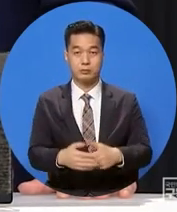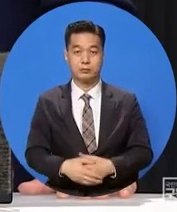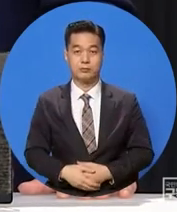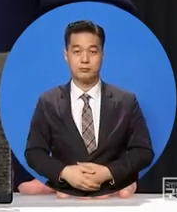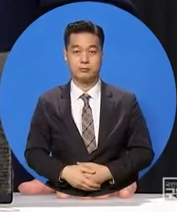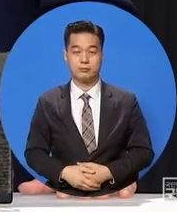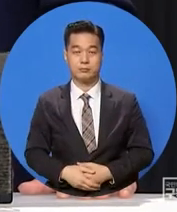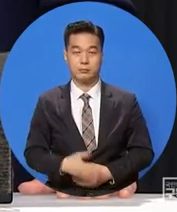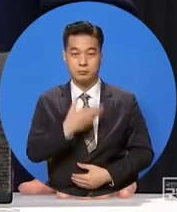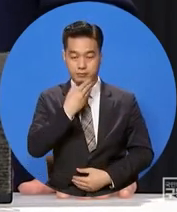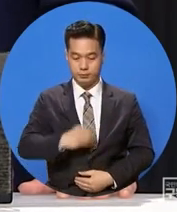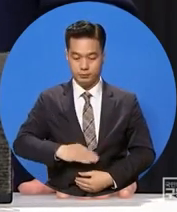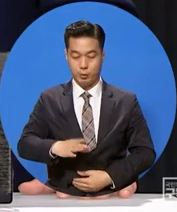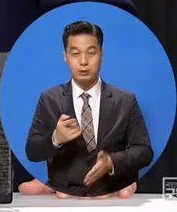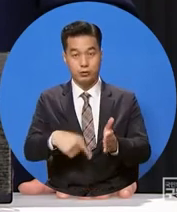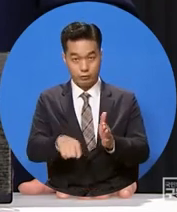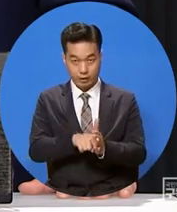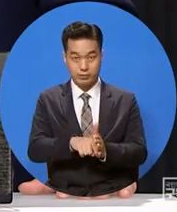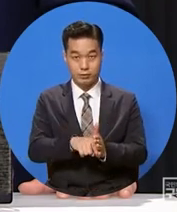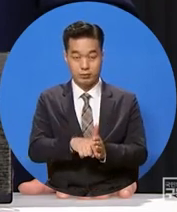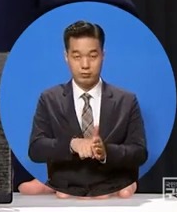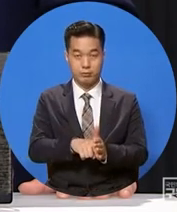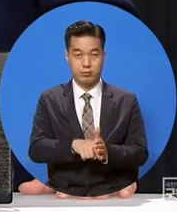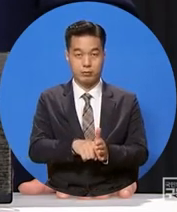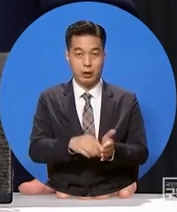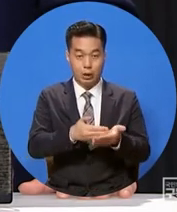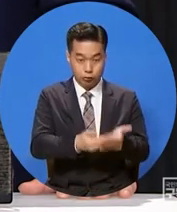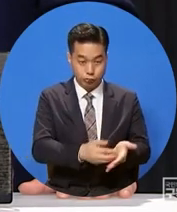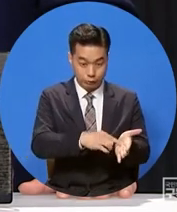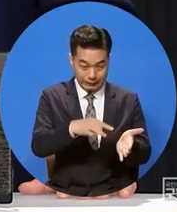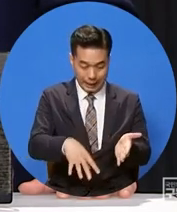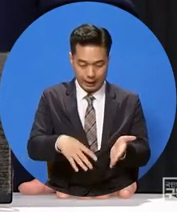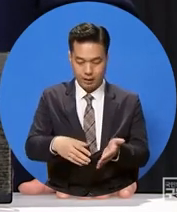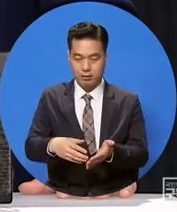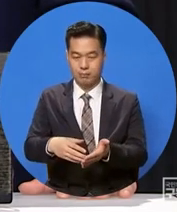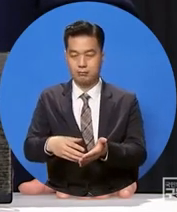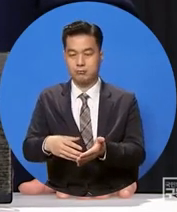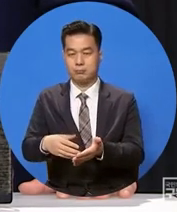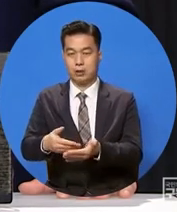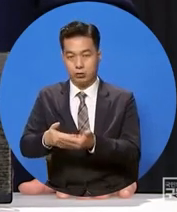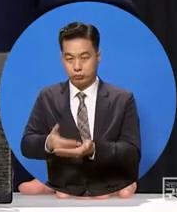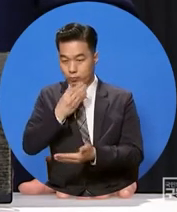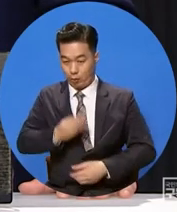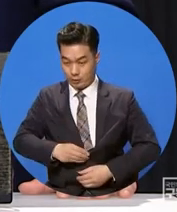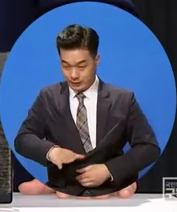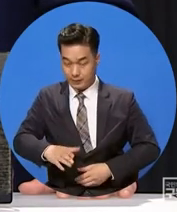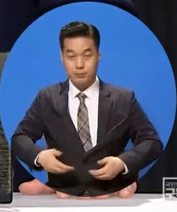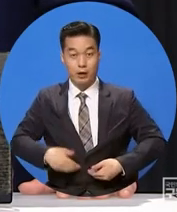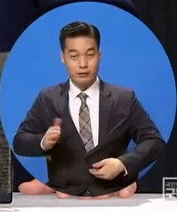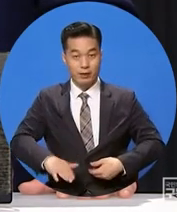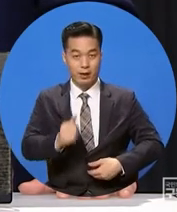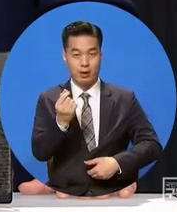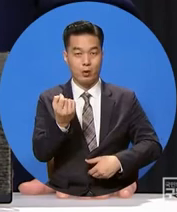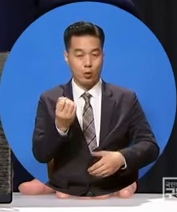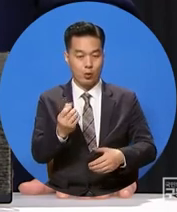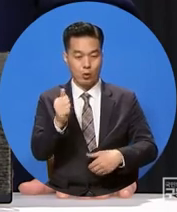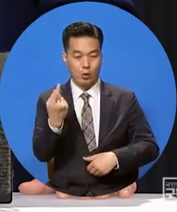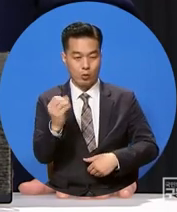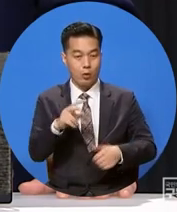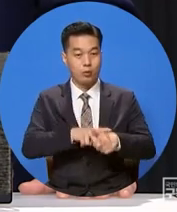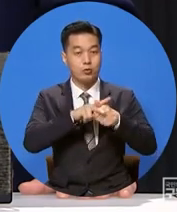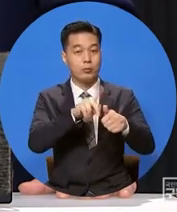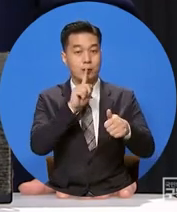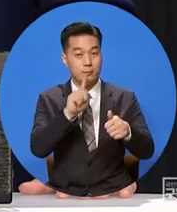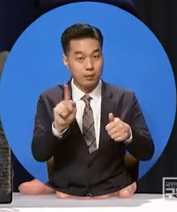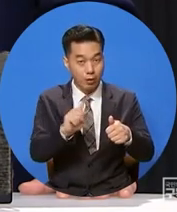하려고 그러면은 중세하고 중부담을 해야 된다 하는데 우리 홍 후보님은 그렇게 하는 것보다는